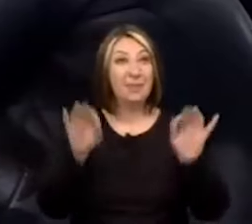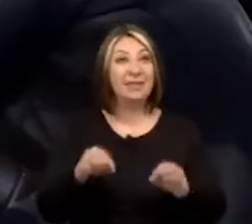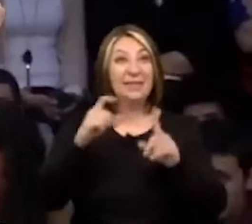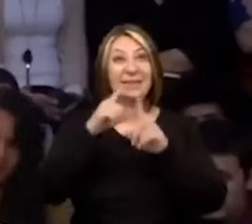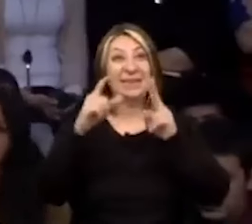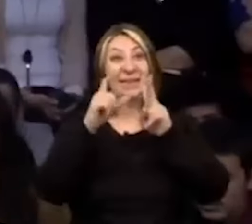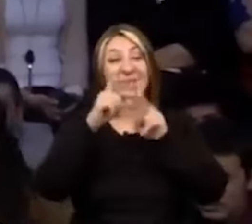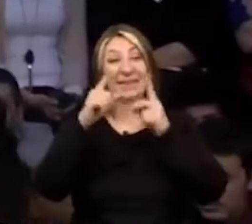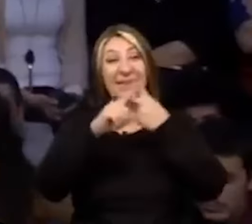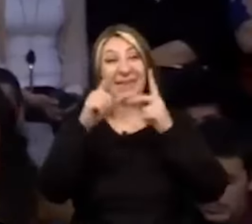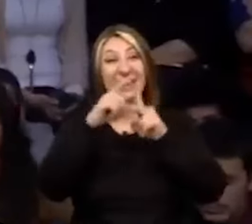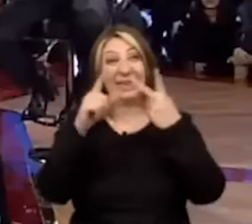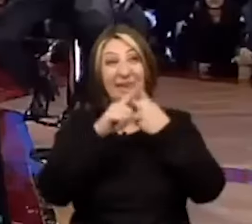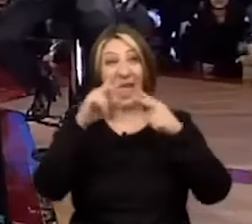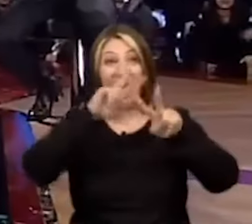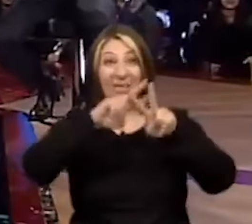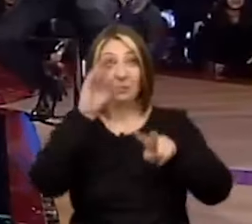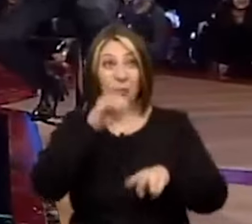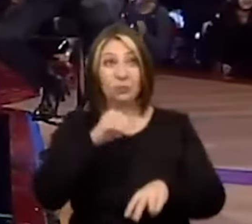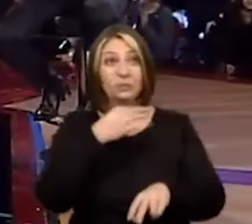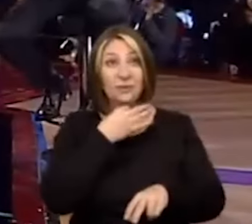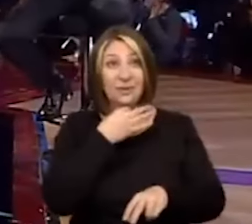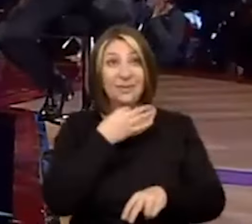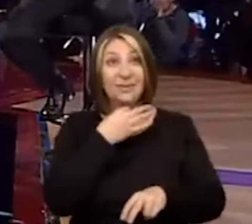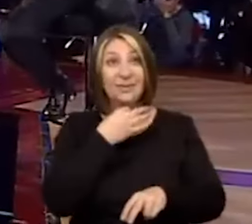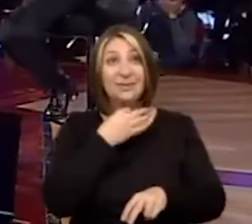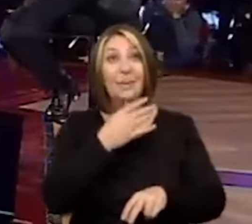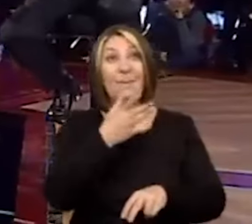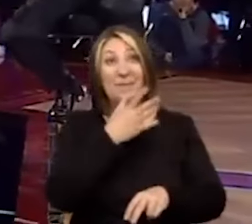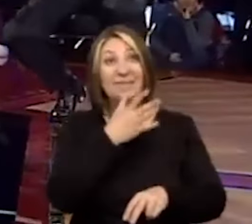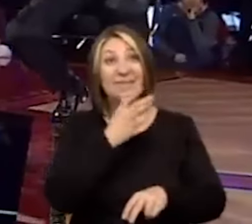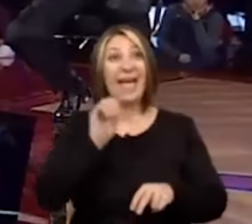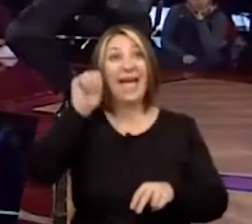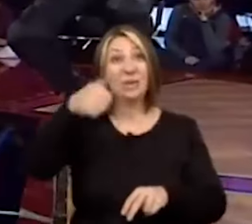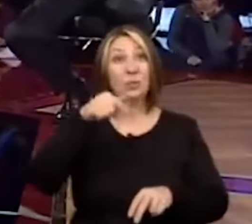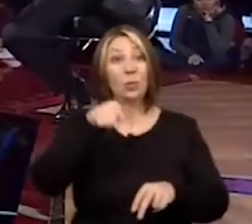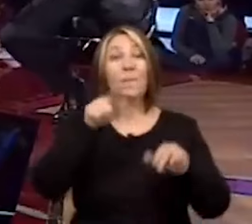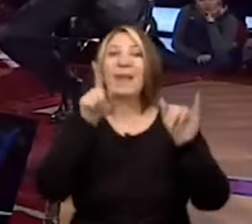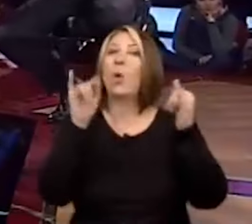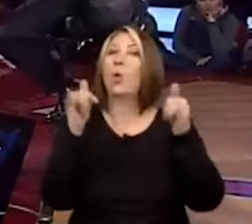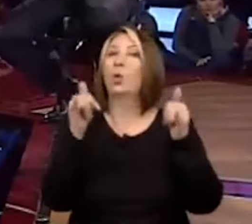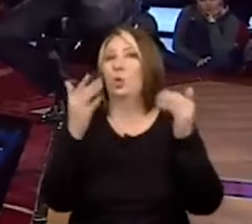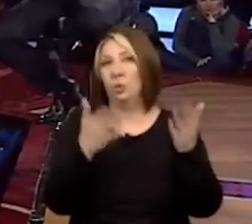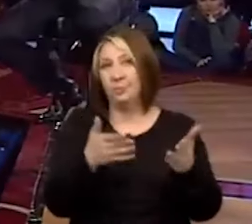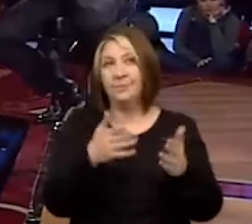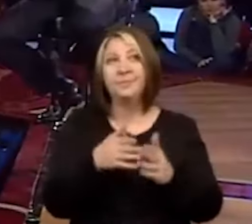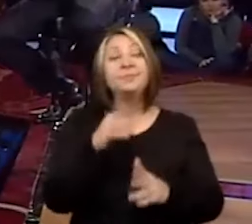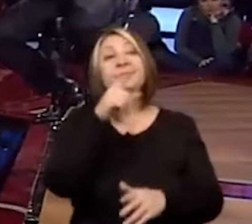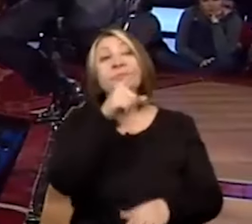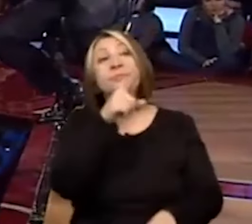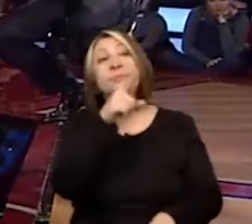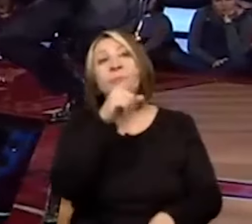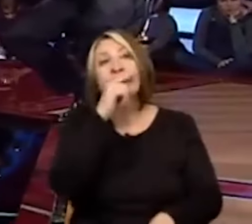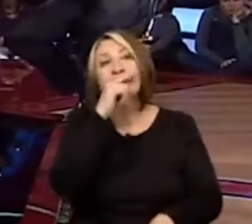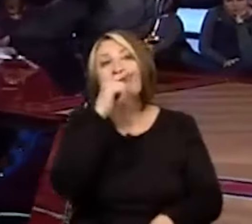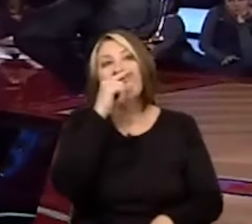Dada hashtag'i ile de gönderin ki ben de göreyim. Ve tabii ki bilinsin ki ertesi gün bu bir oyundu. Söyle baba